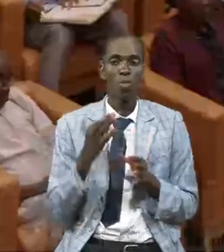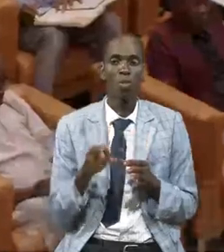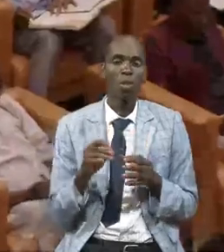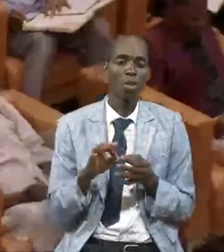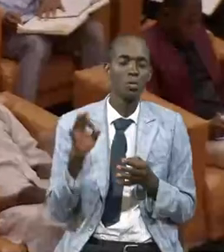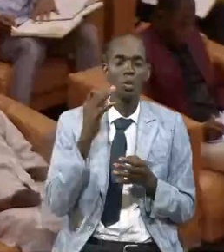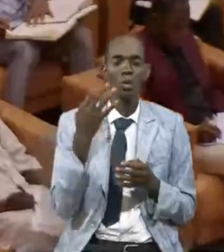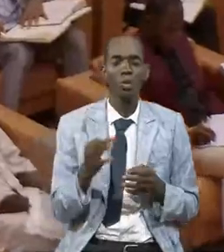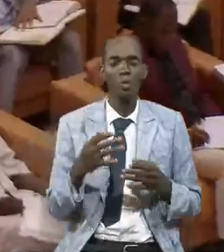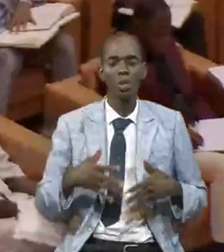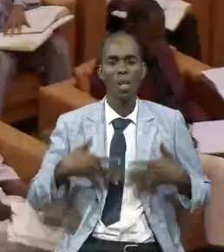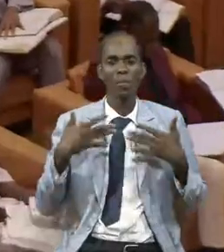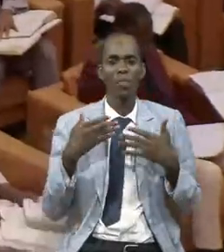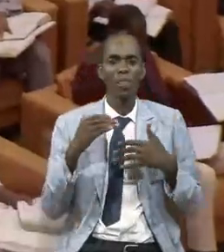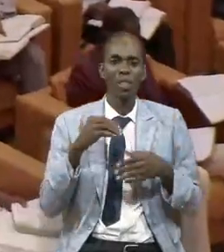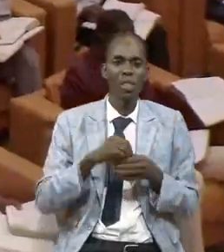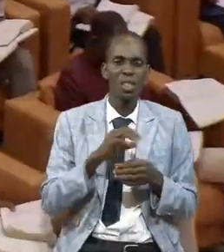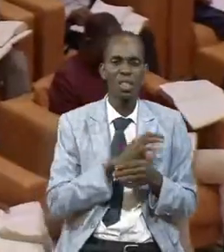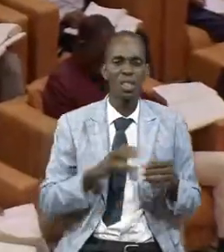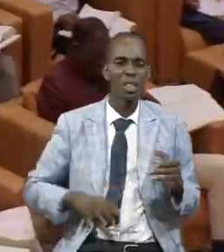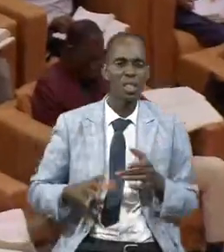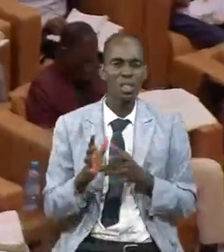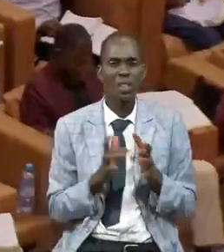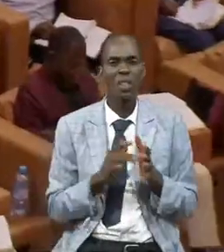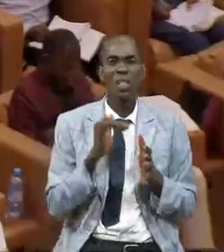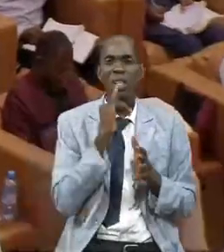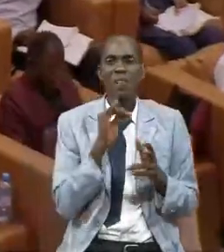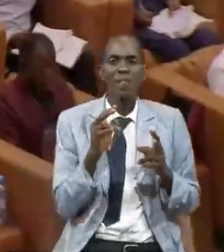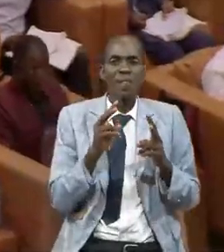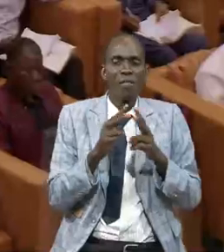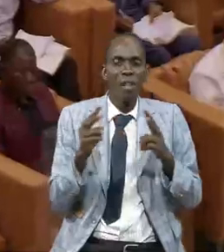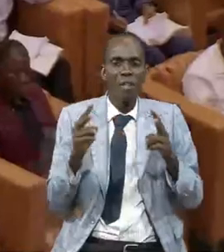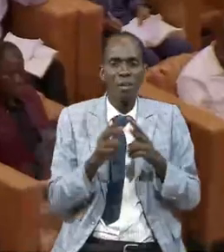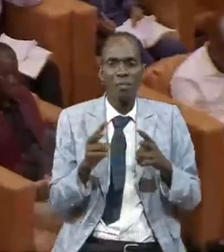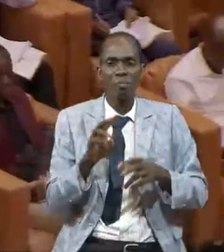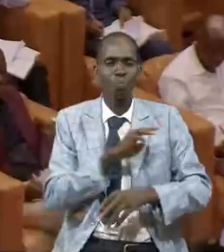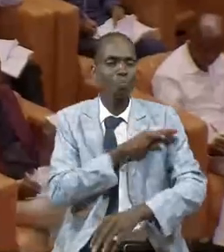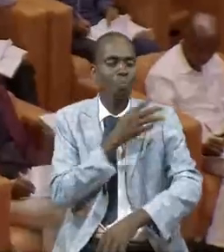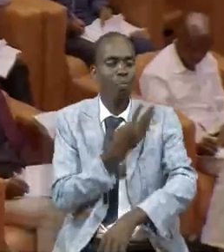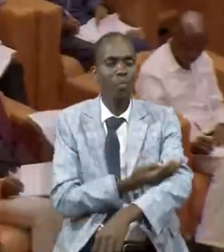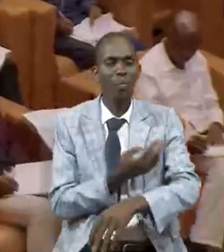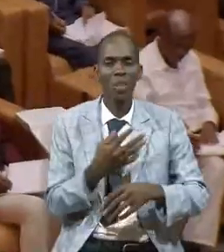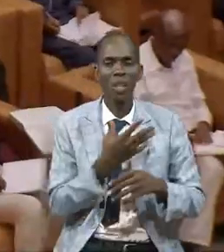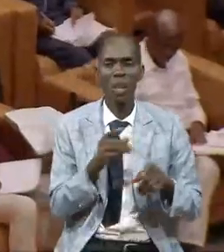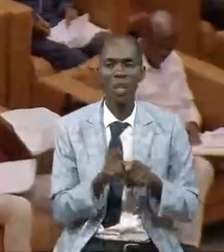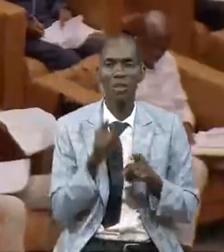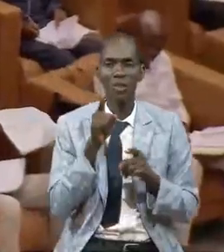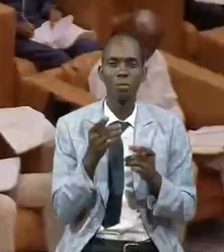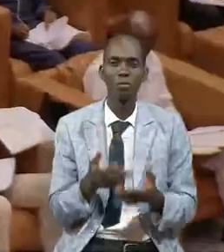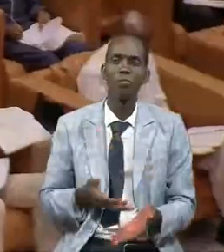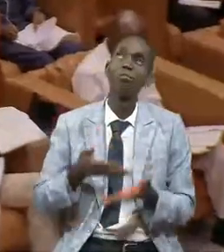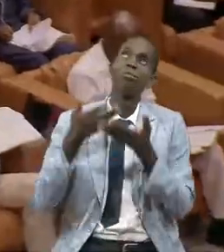l'esprit de vie en Jésus-Christ est si puissante, est si forte, comme vous